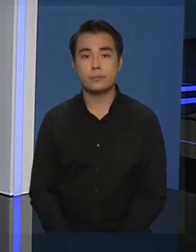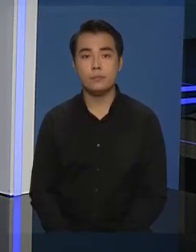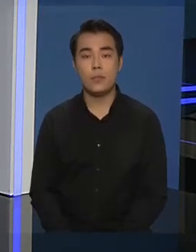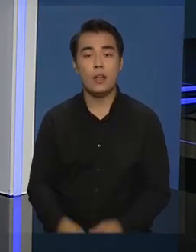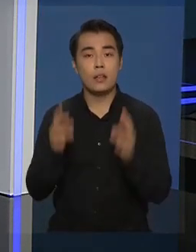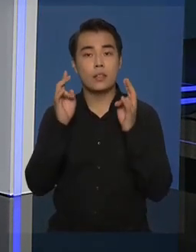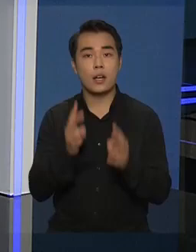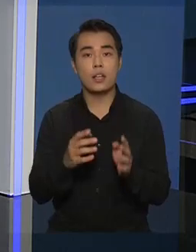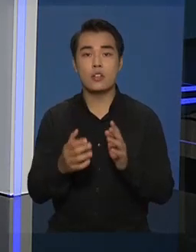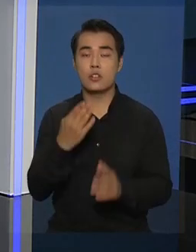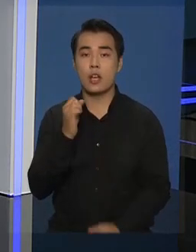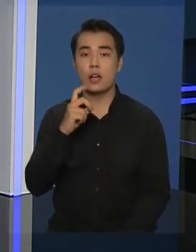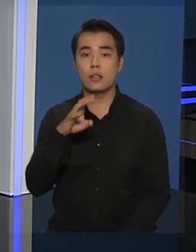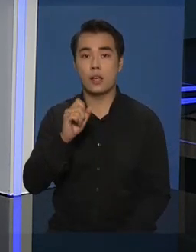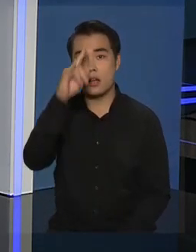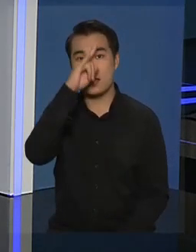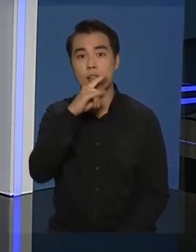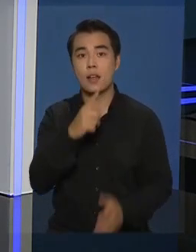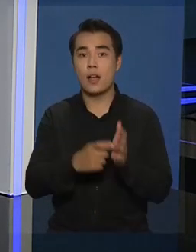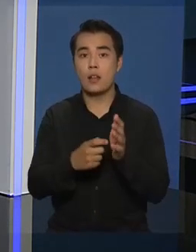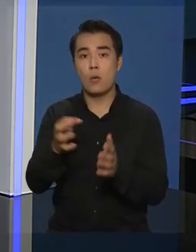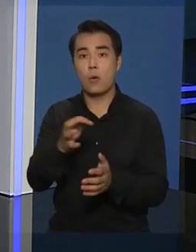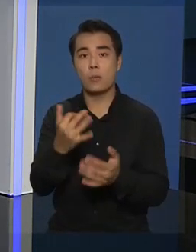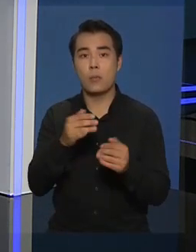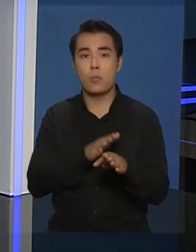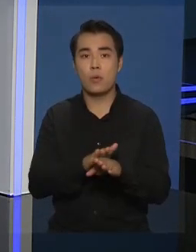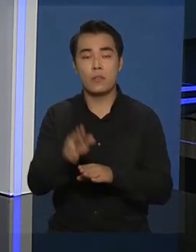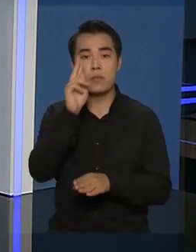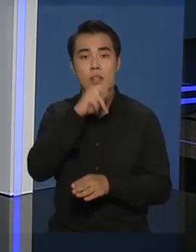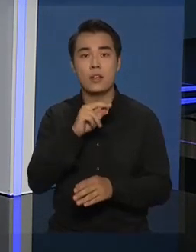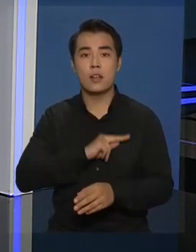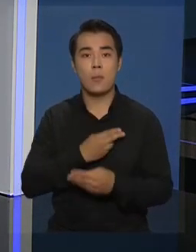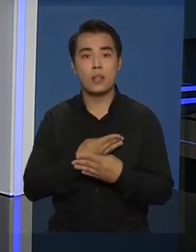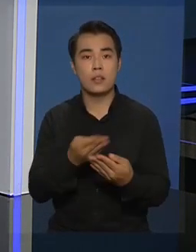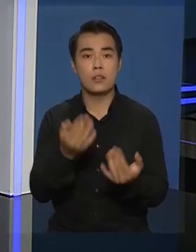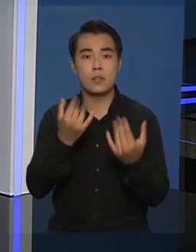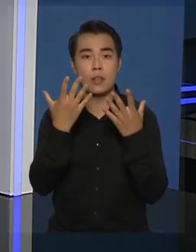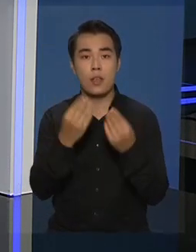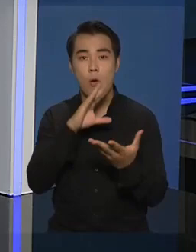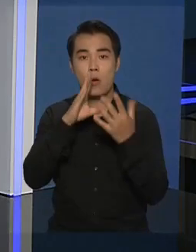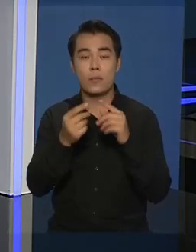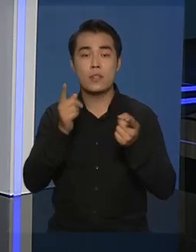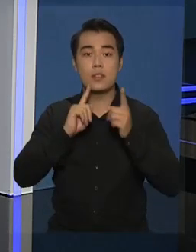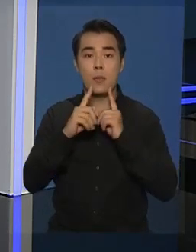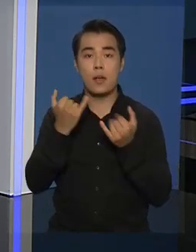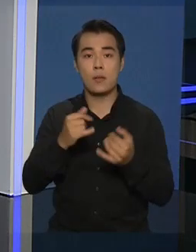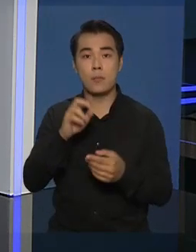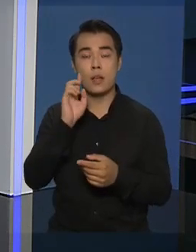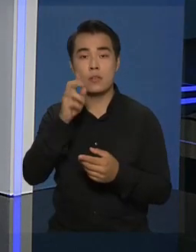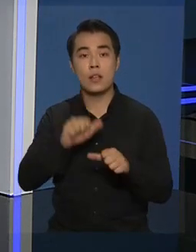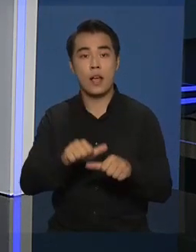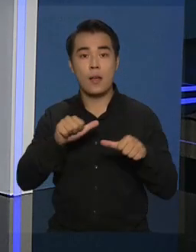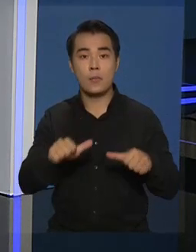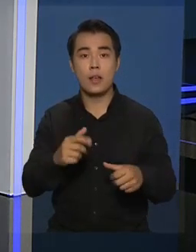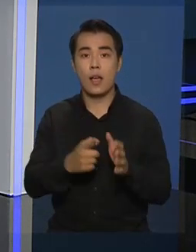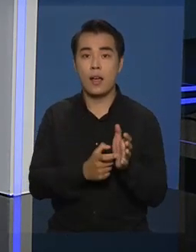В трагедии на шахте «Казахстанской» в Карагандинской области полностью виноват работодатель. Сегодня на специальном брифинге правительственной комиссии в